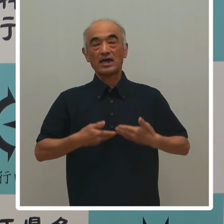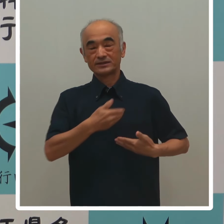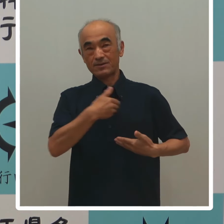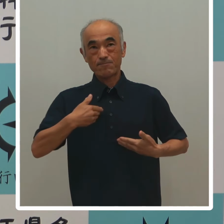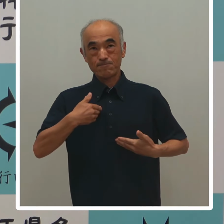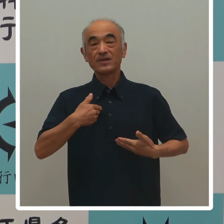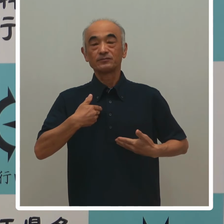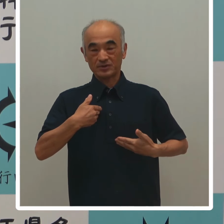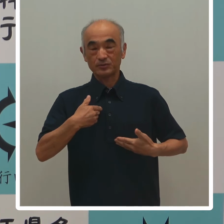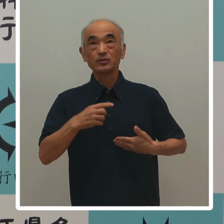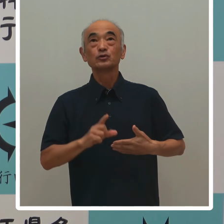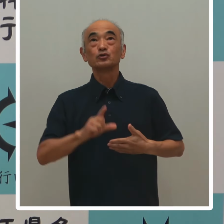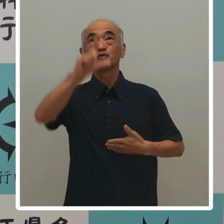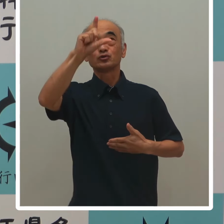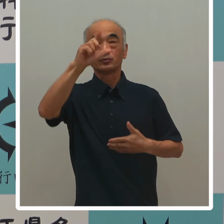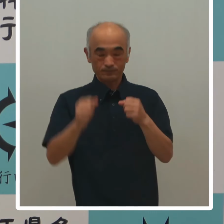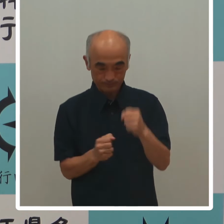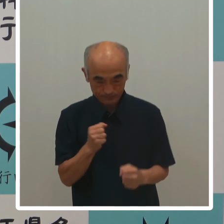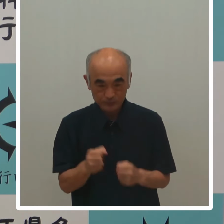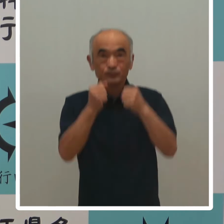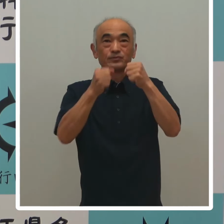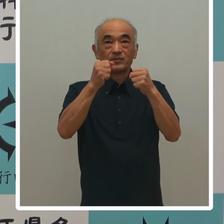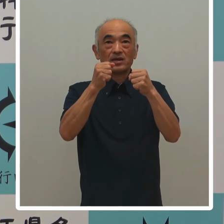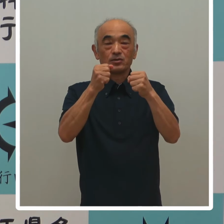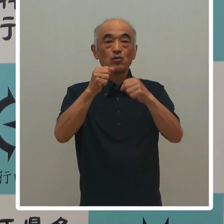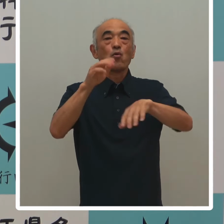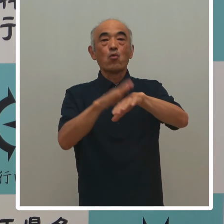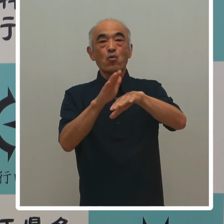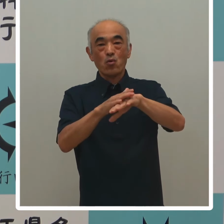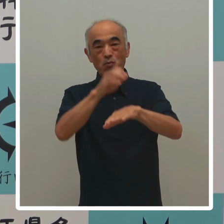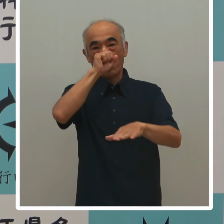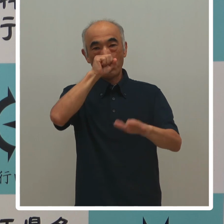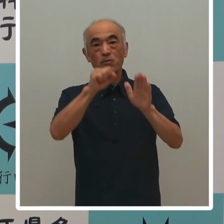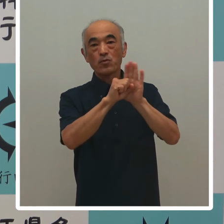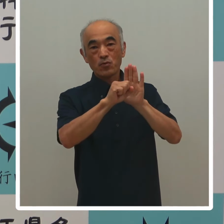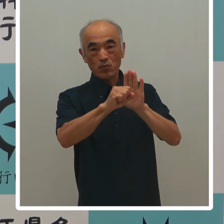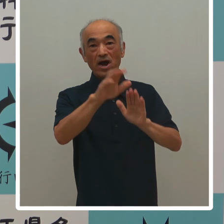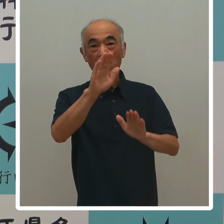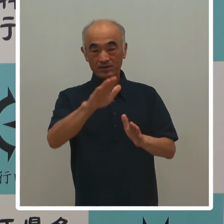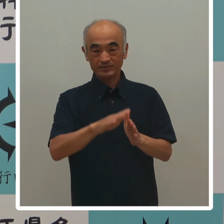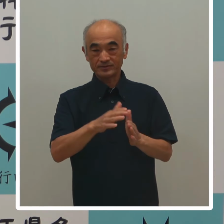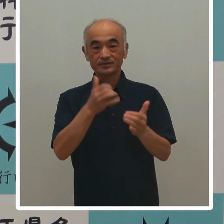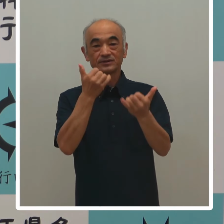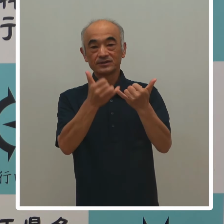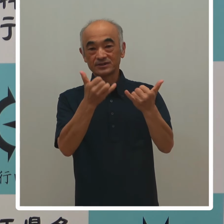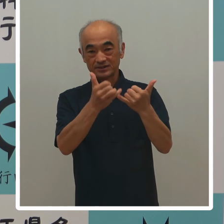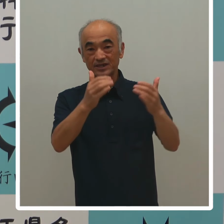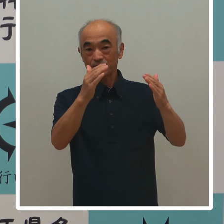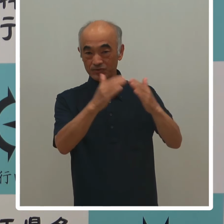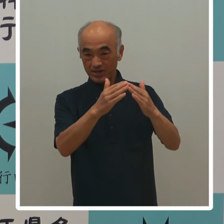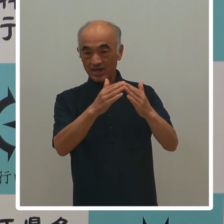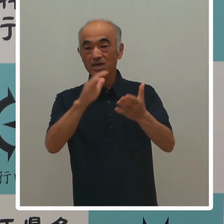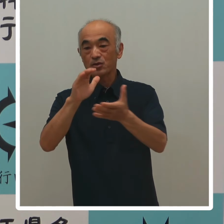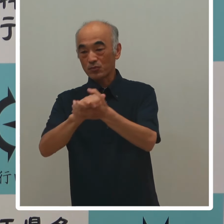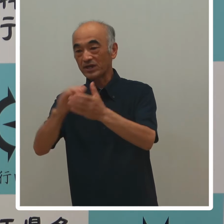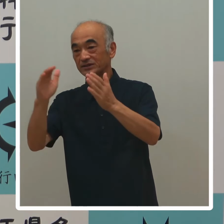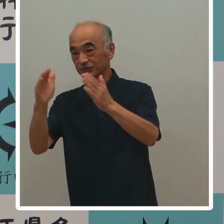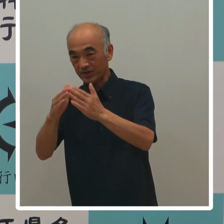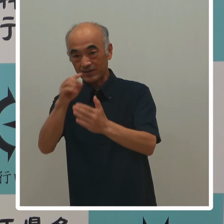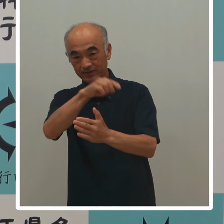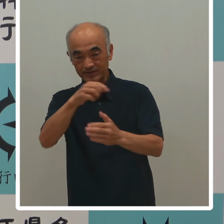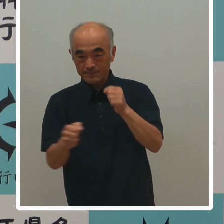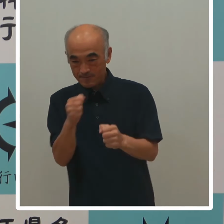する垂直避難も有効です。また親戚や知人宅に避難させ